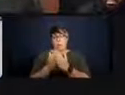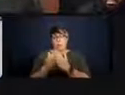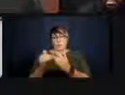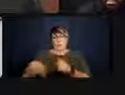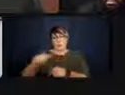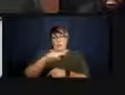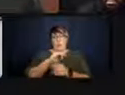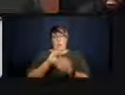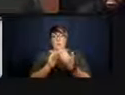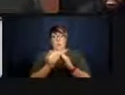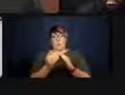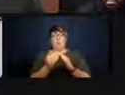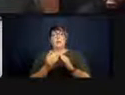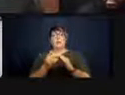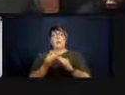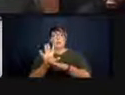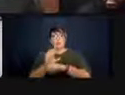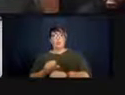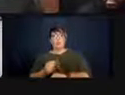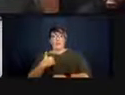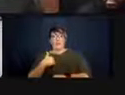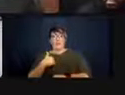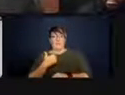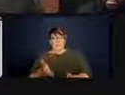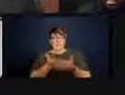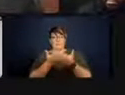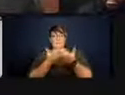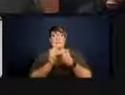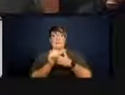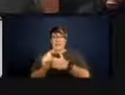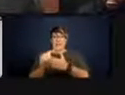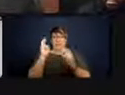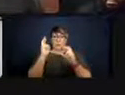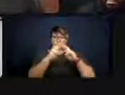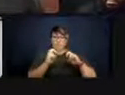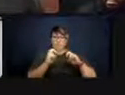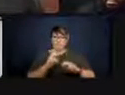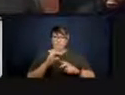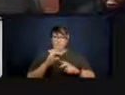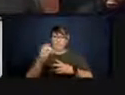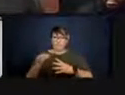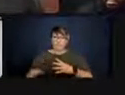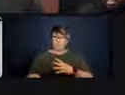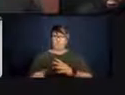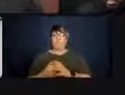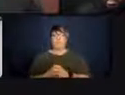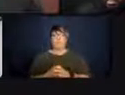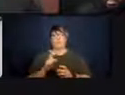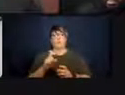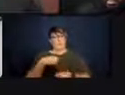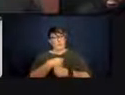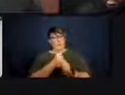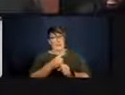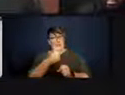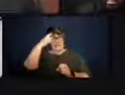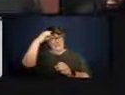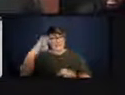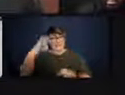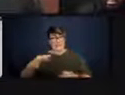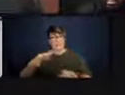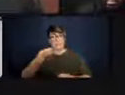طبعا المجتمعات التي تفضل مثل هذه المدارس، فمن المهم جدا أن